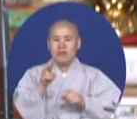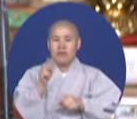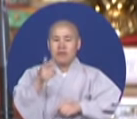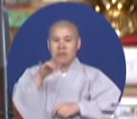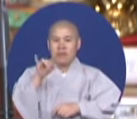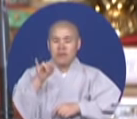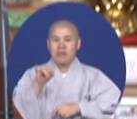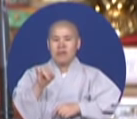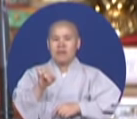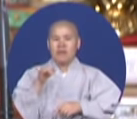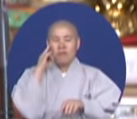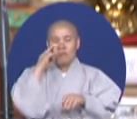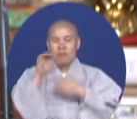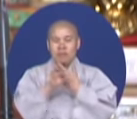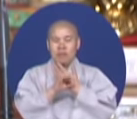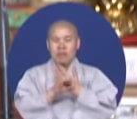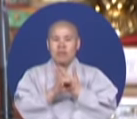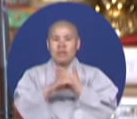전부 그런 것이에요.